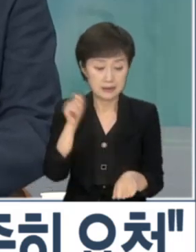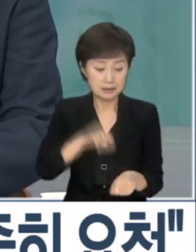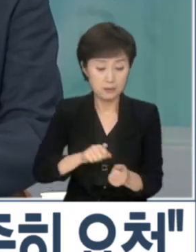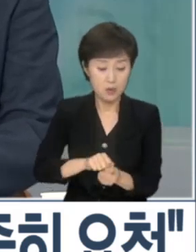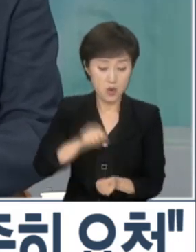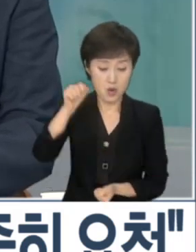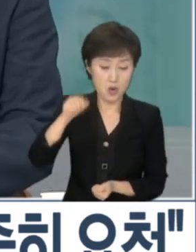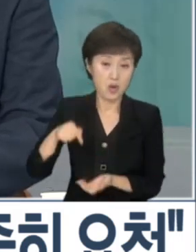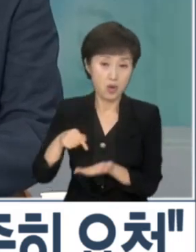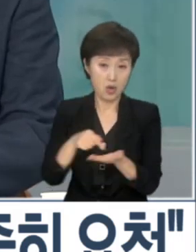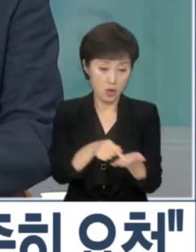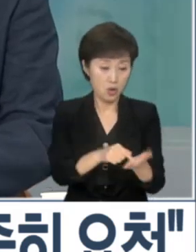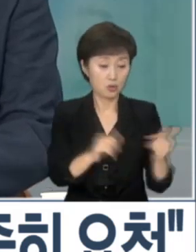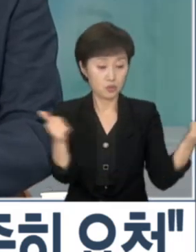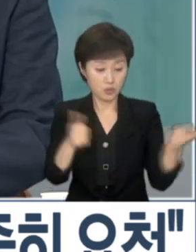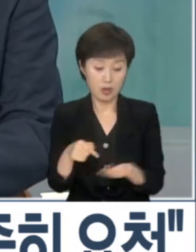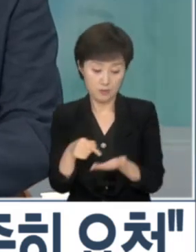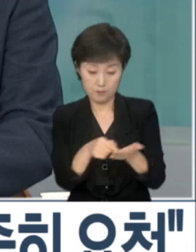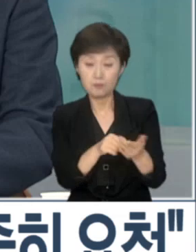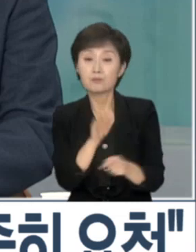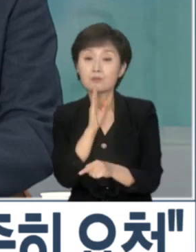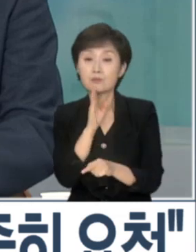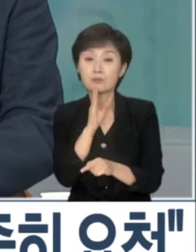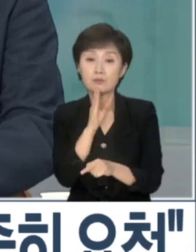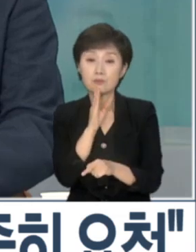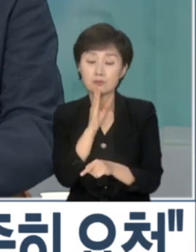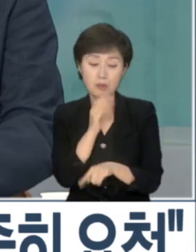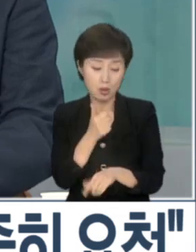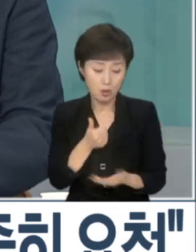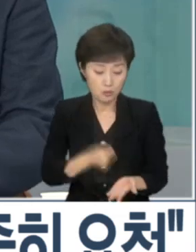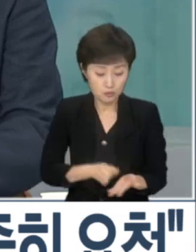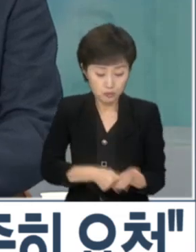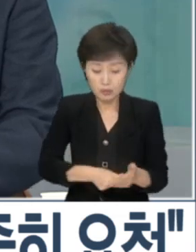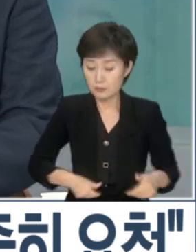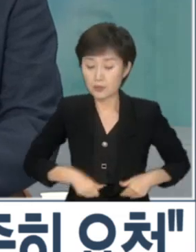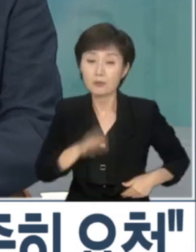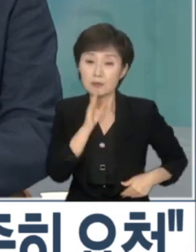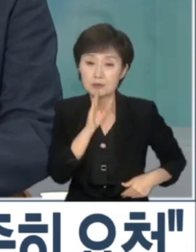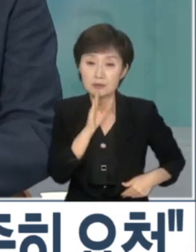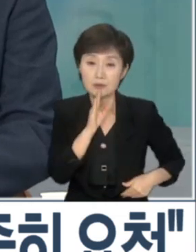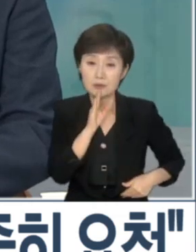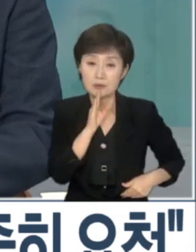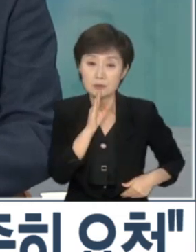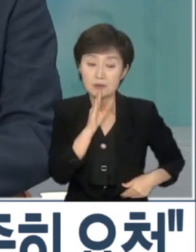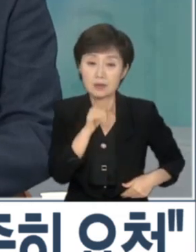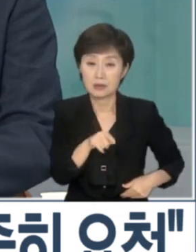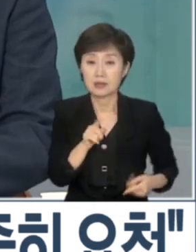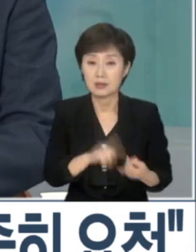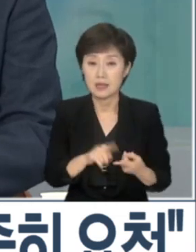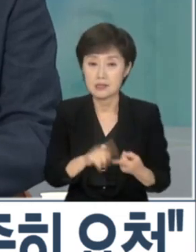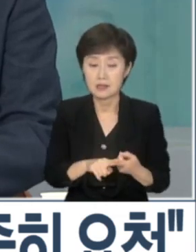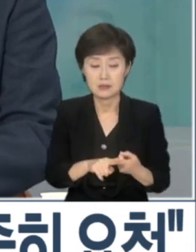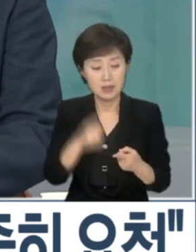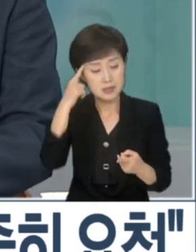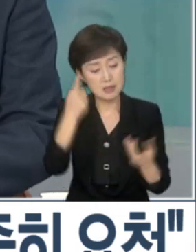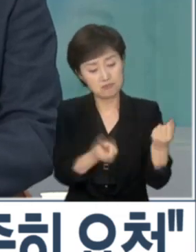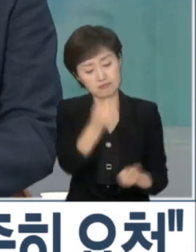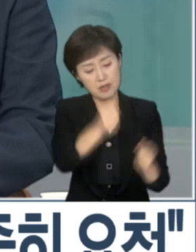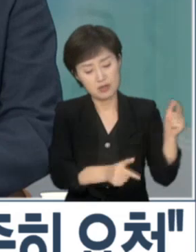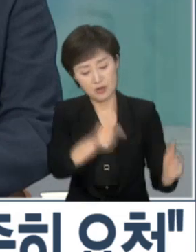동의하는 뭐 국회로 그 동의안이 오는 것이라 투표 행위만 하면 되는 거예요 그리고 그것에 대해서 여러 가지 의견은 있을 수